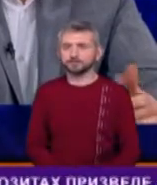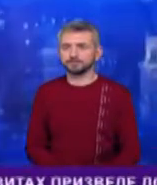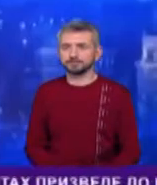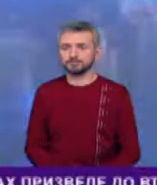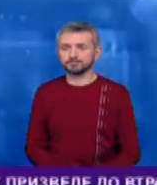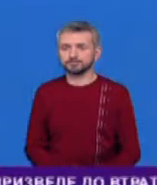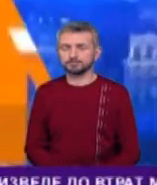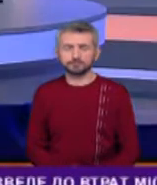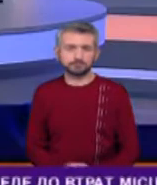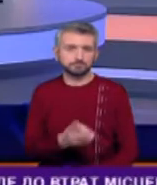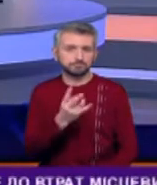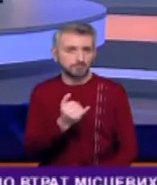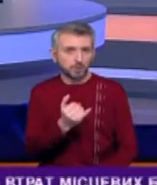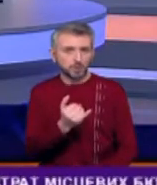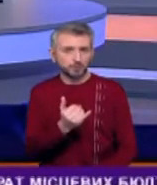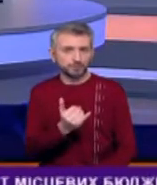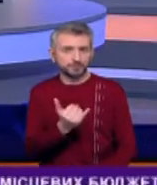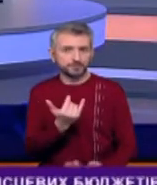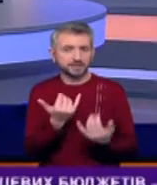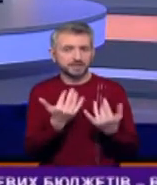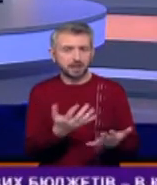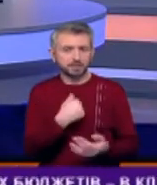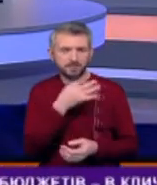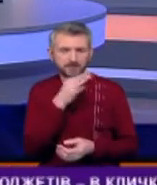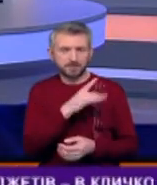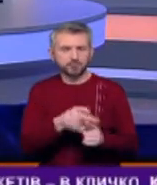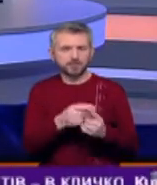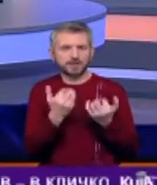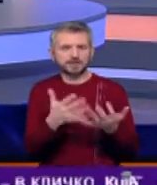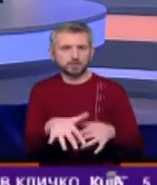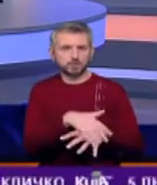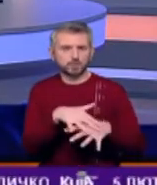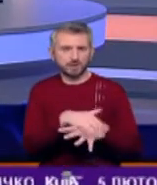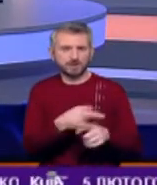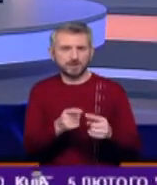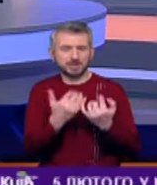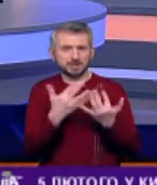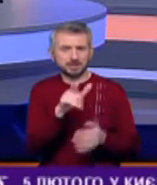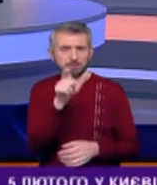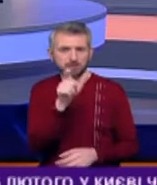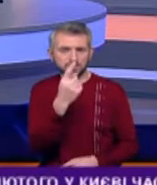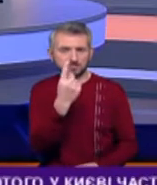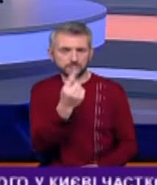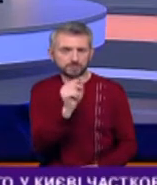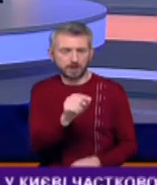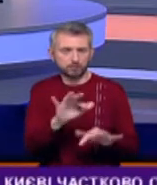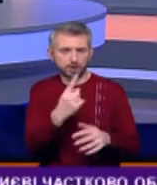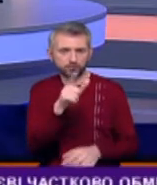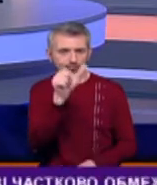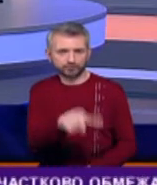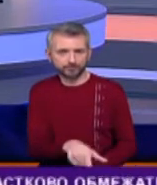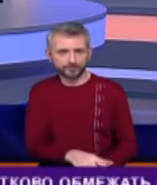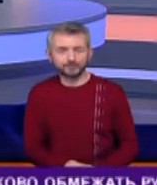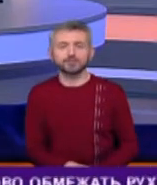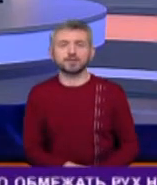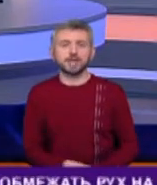Запит суспільства. Запит, я б не говорив про це, що запит суспільства, це запит в даному разі глядача.